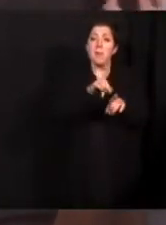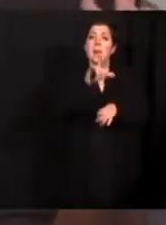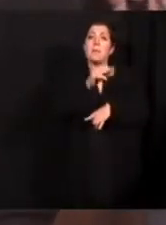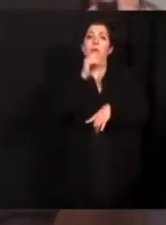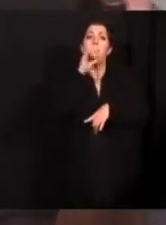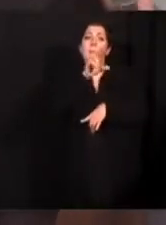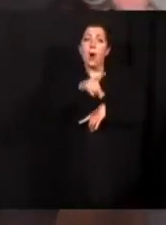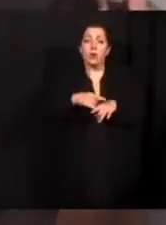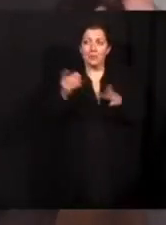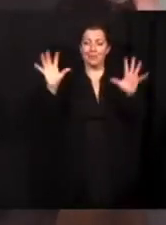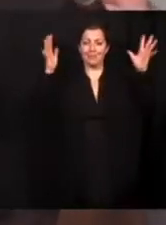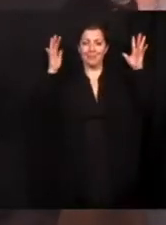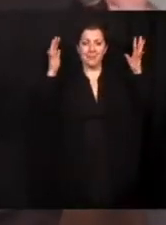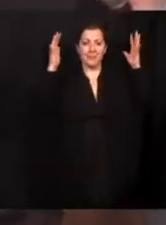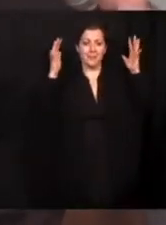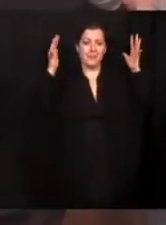Laborde,